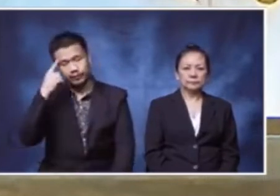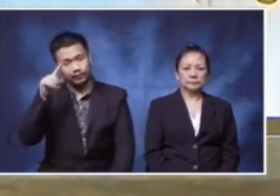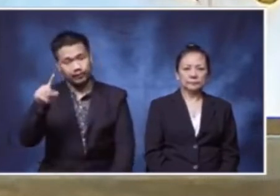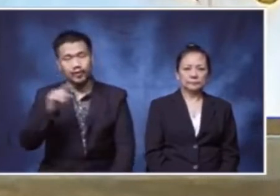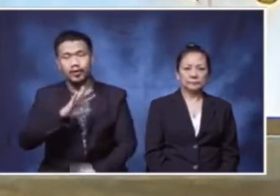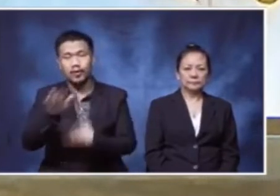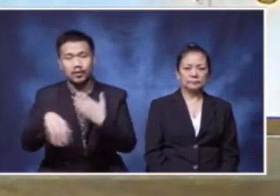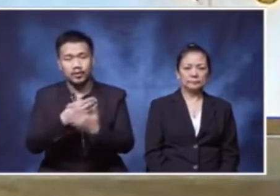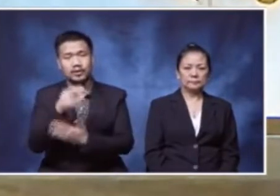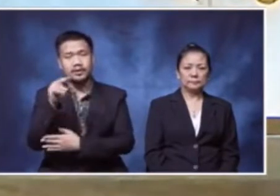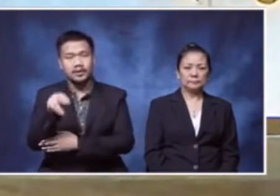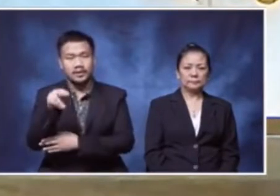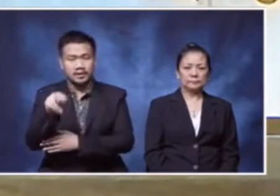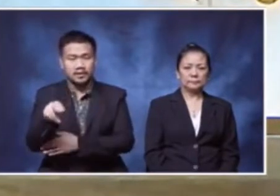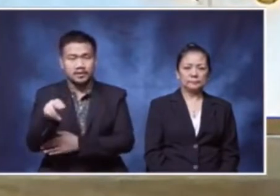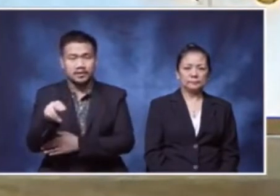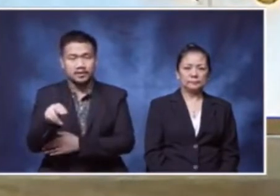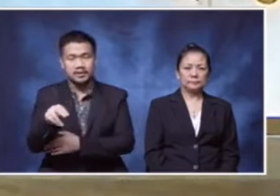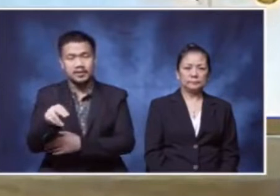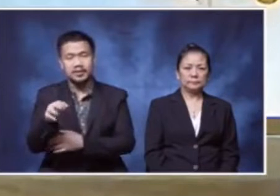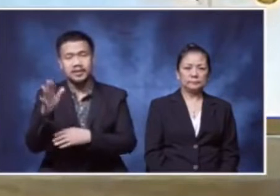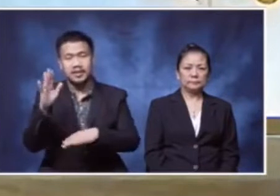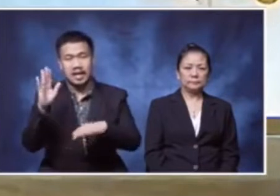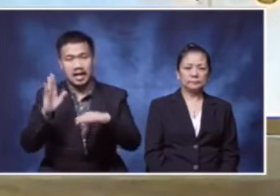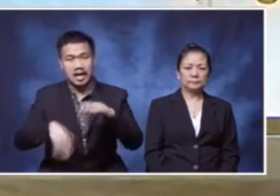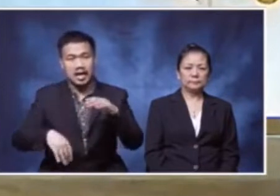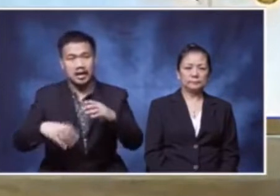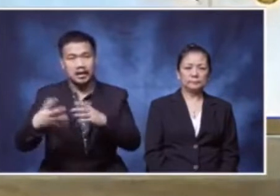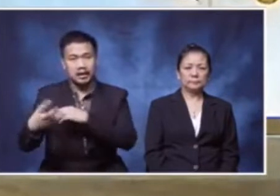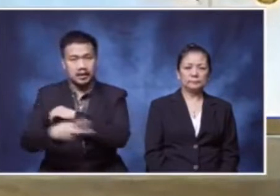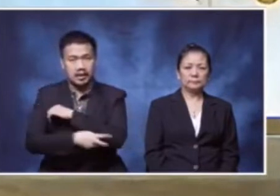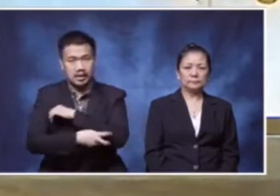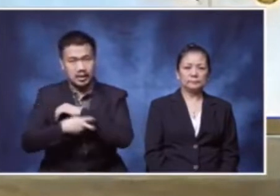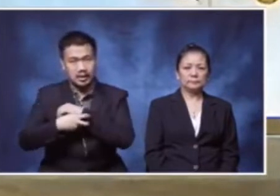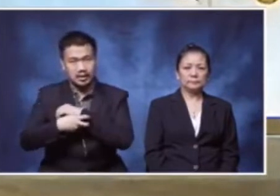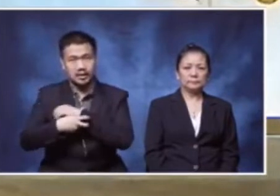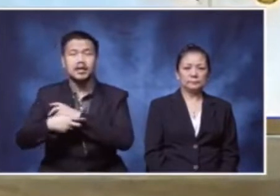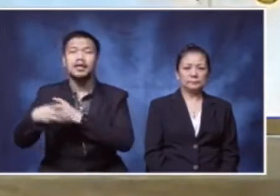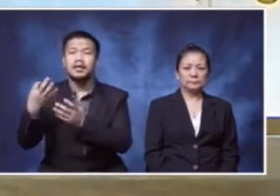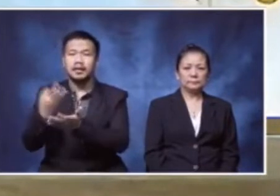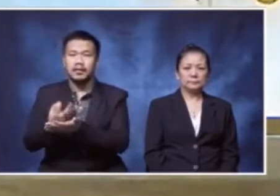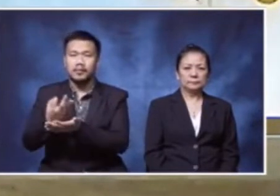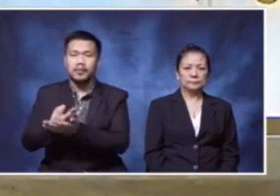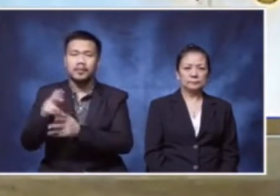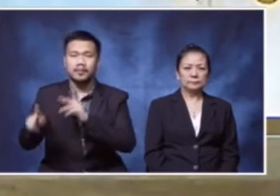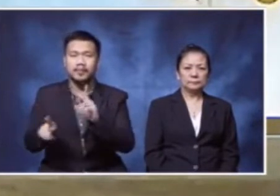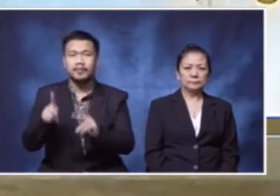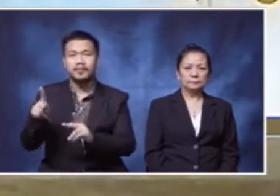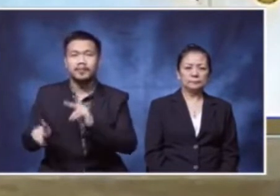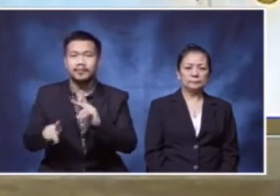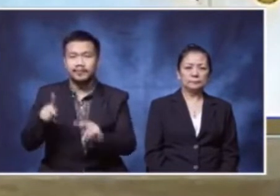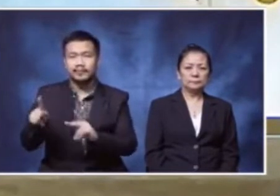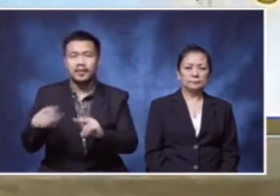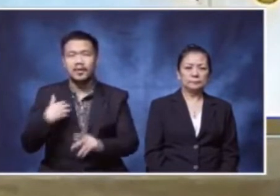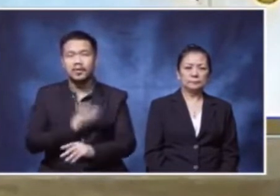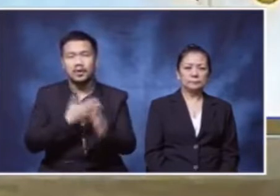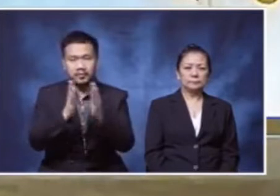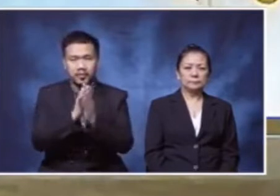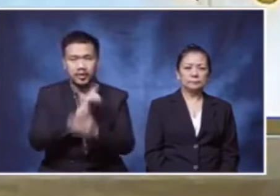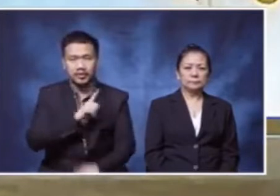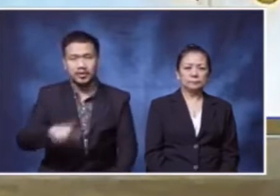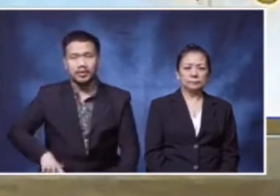mga pangangailangan sa halip na kumuha sa kaban ng bayan. Manalangin tayo sa